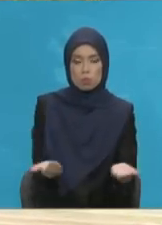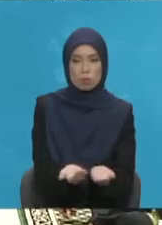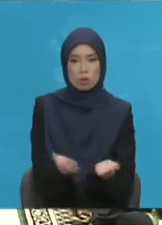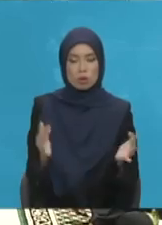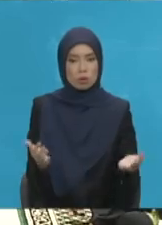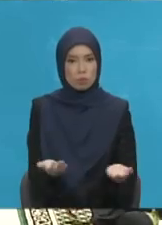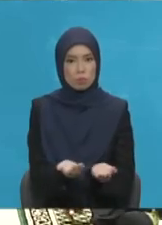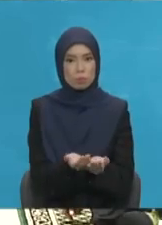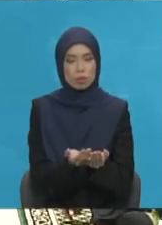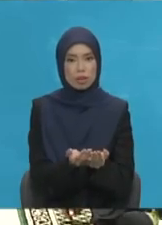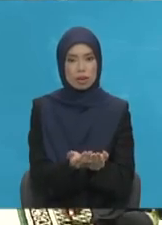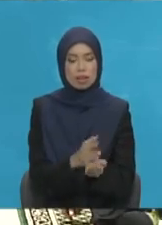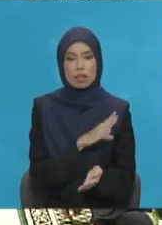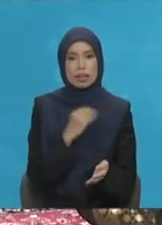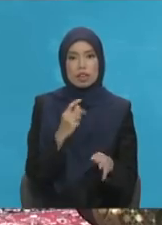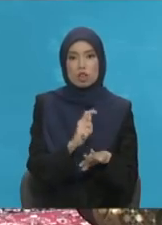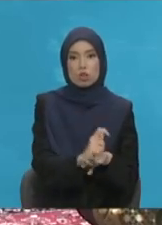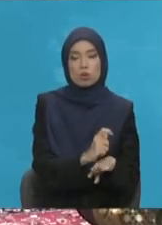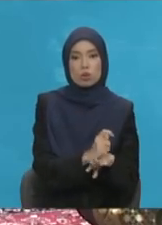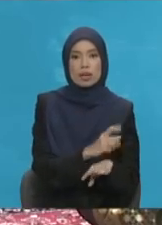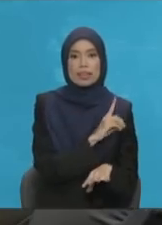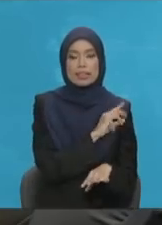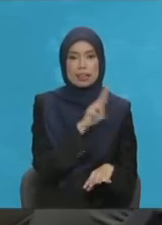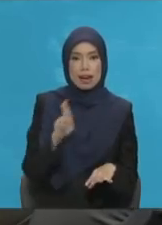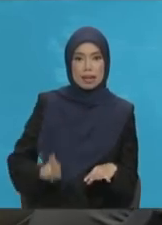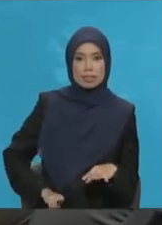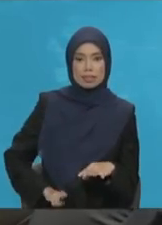beserta pertunangan di Raja